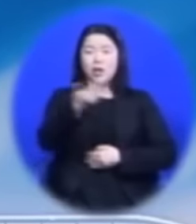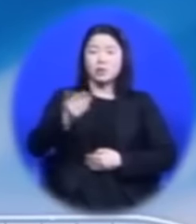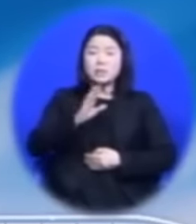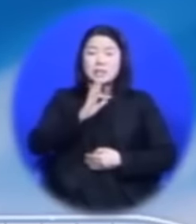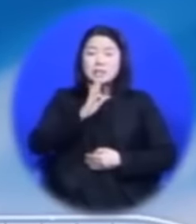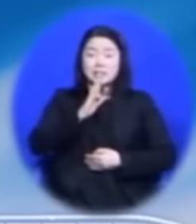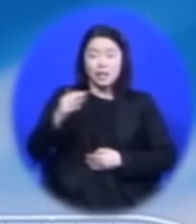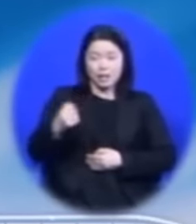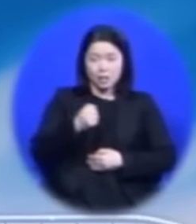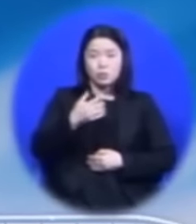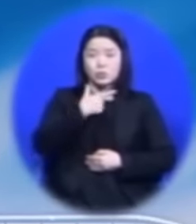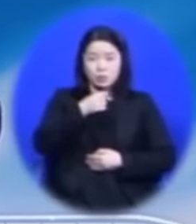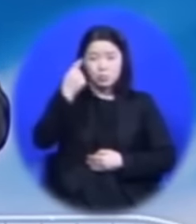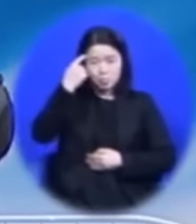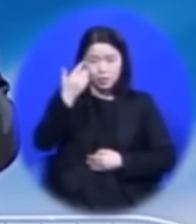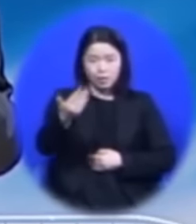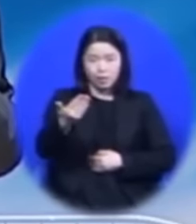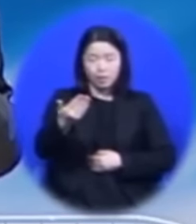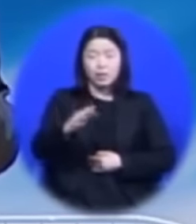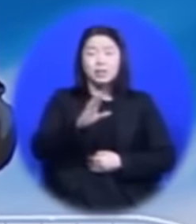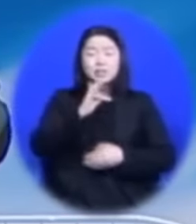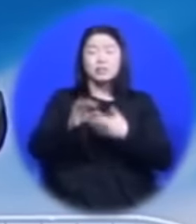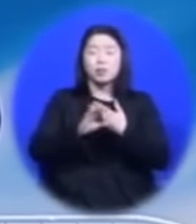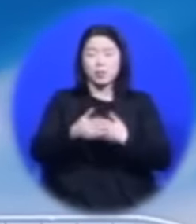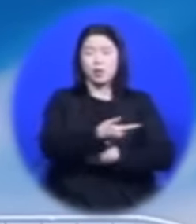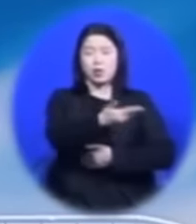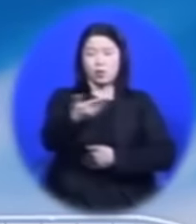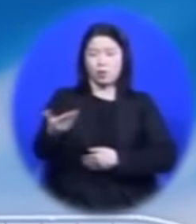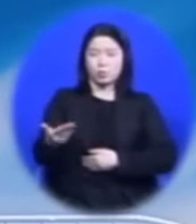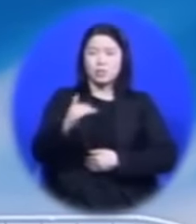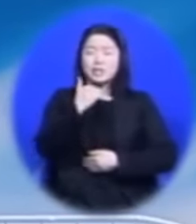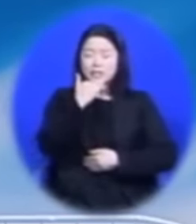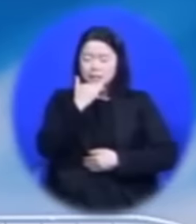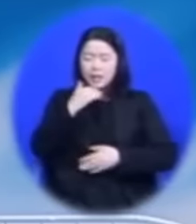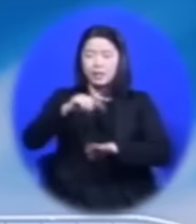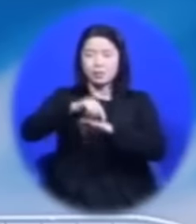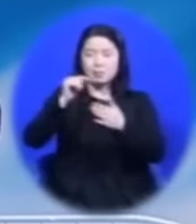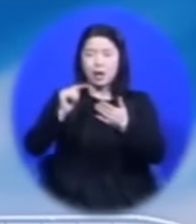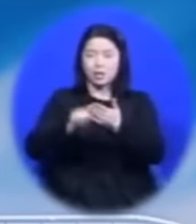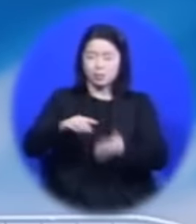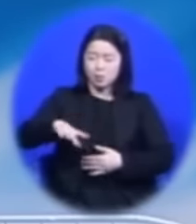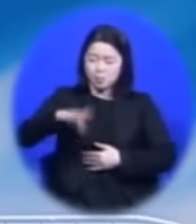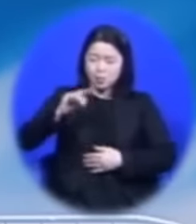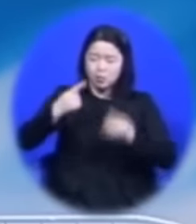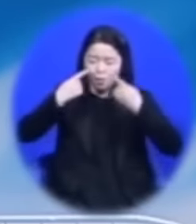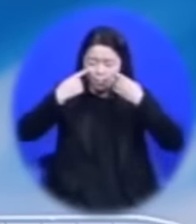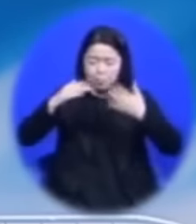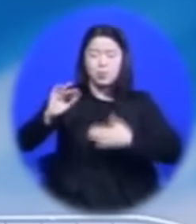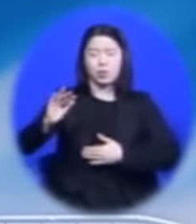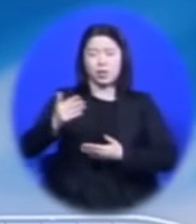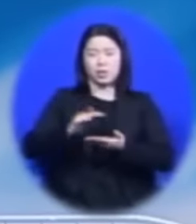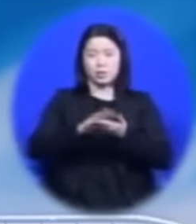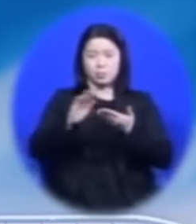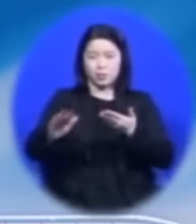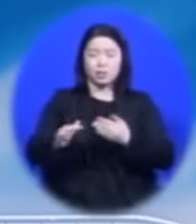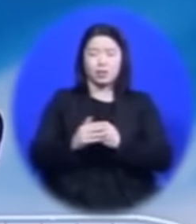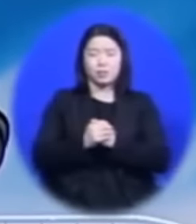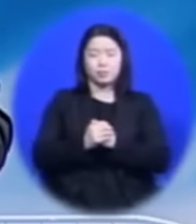싶으십니까? 그러면 여러분은 기다리는 마음이 먼저 분명해야 합니다.